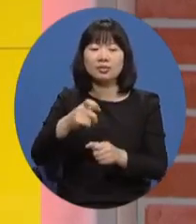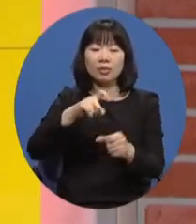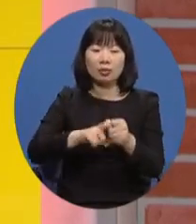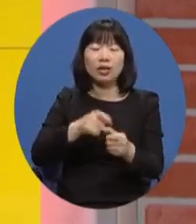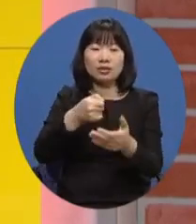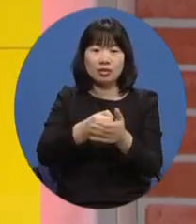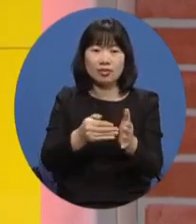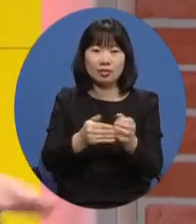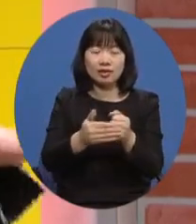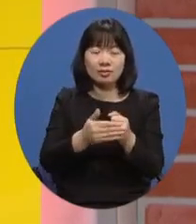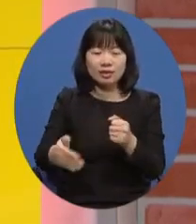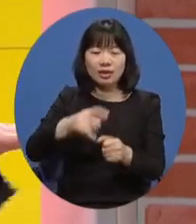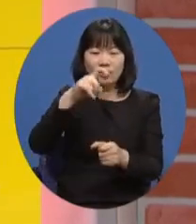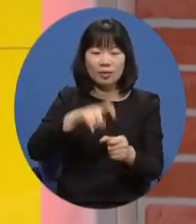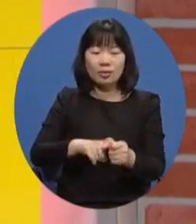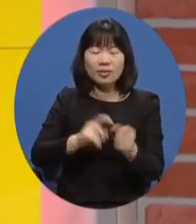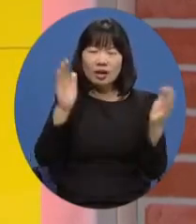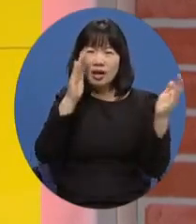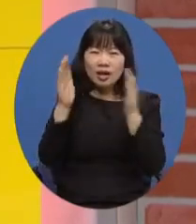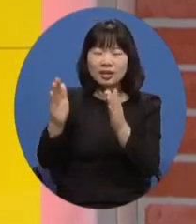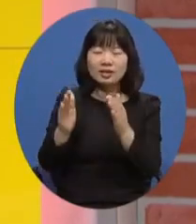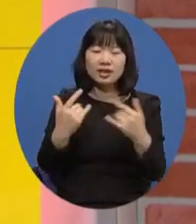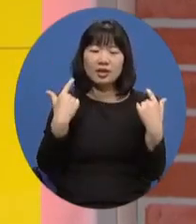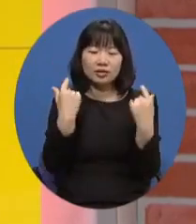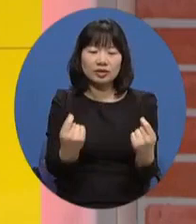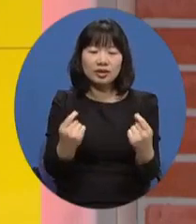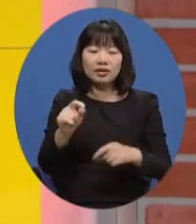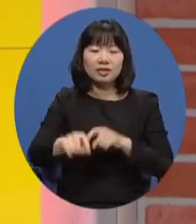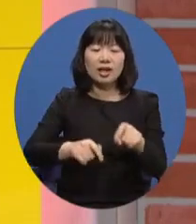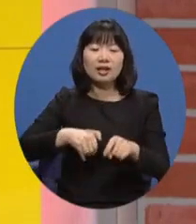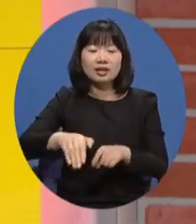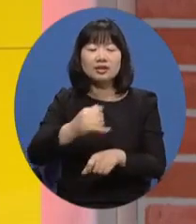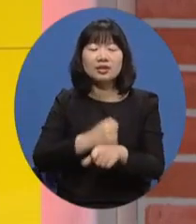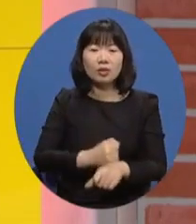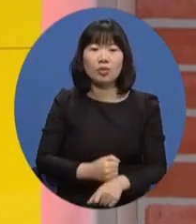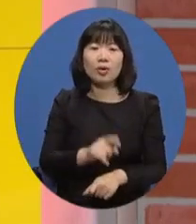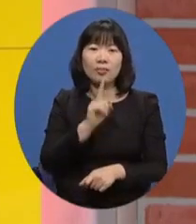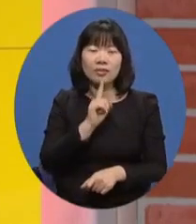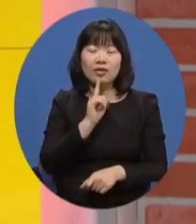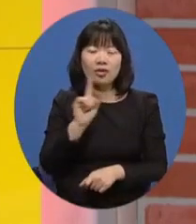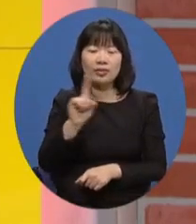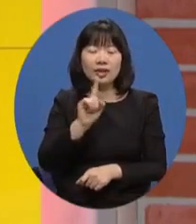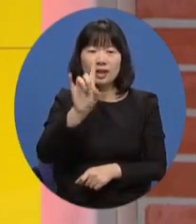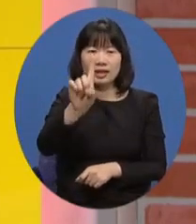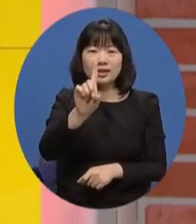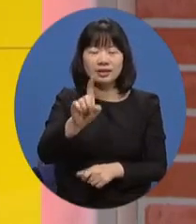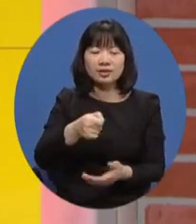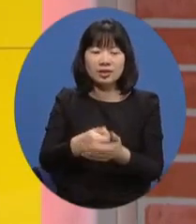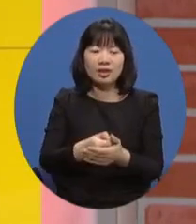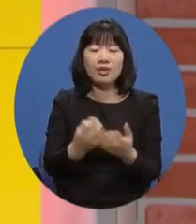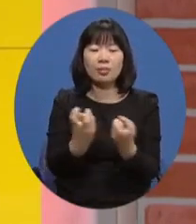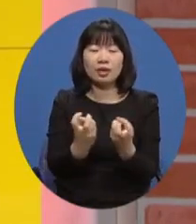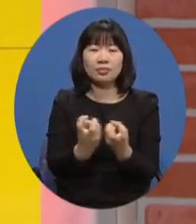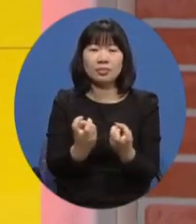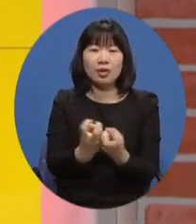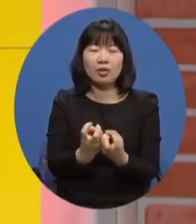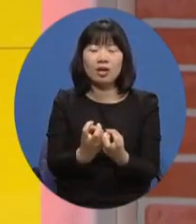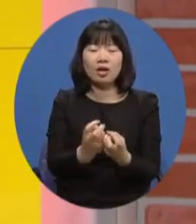목표를 정해서 이 목표를 향해서 일관되게 나가는 것이 일관성이지 어떠한 한 가지 정해놓은